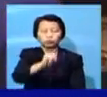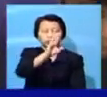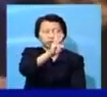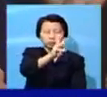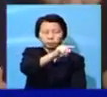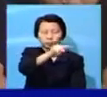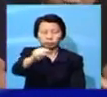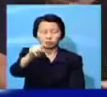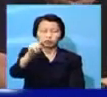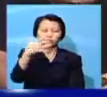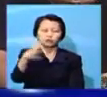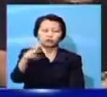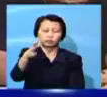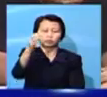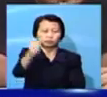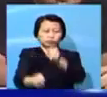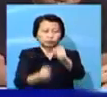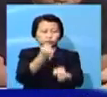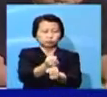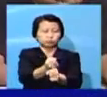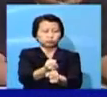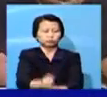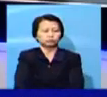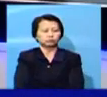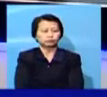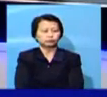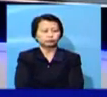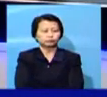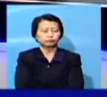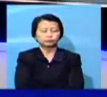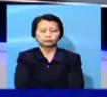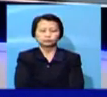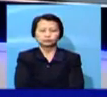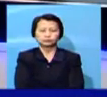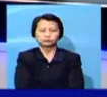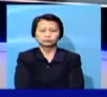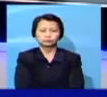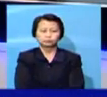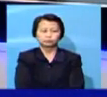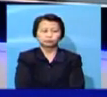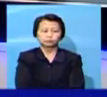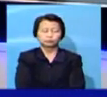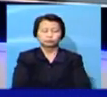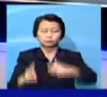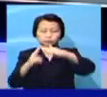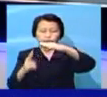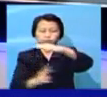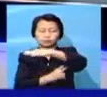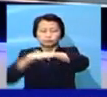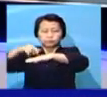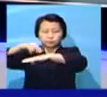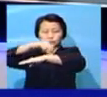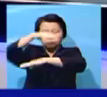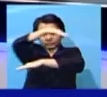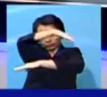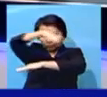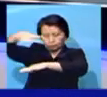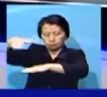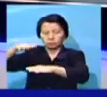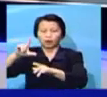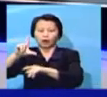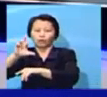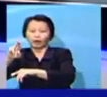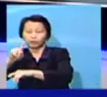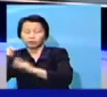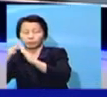6 hingga 15 tahun jejantas pejalan kaki berbumbung di antara stesen lrt